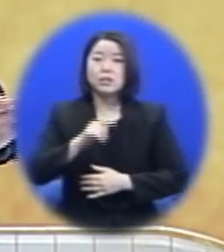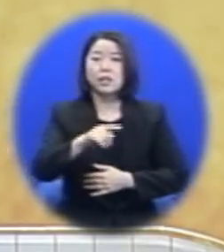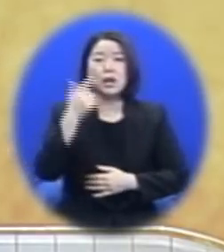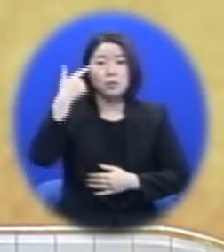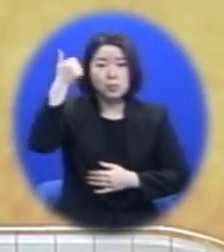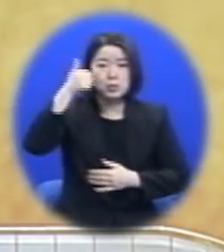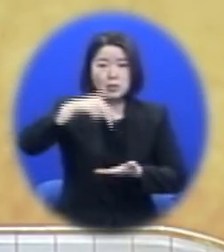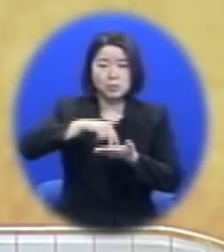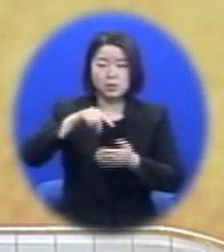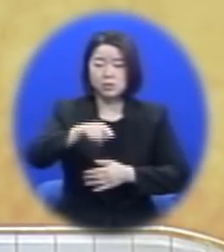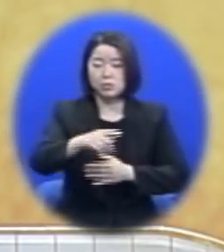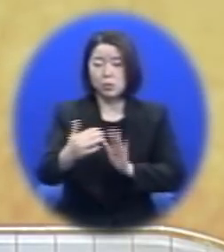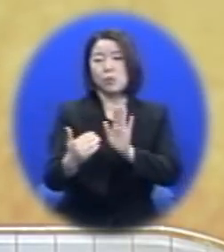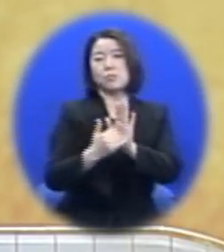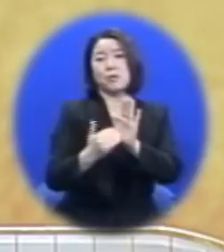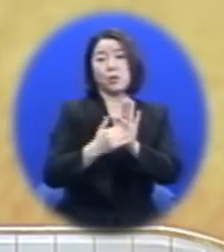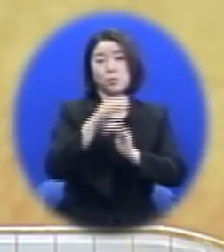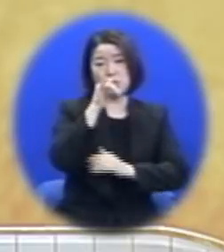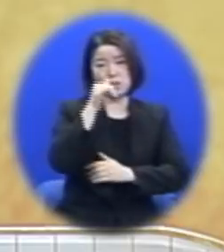있었다는 느낌이 들었습니다.